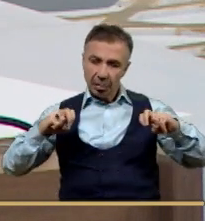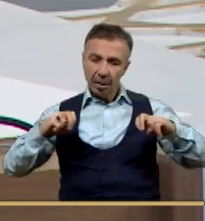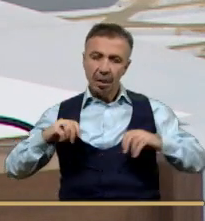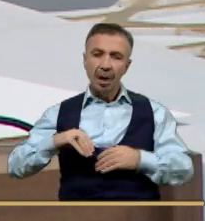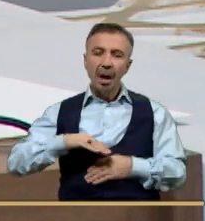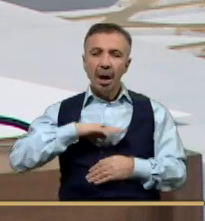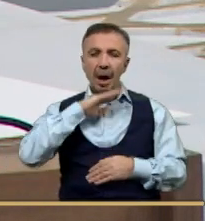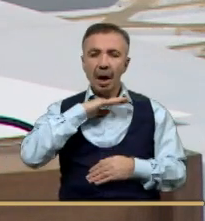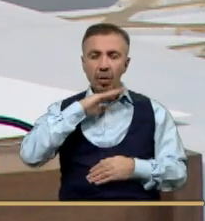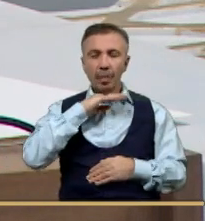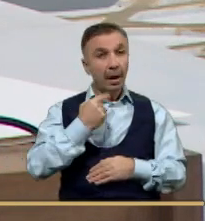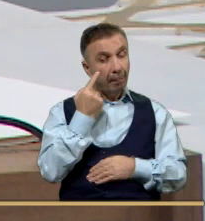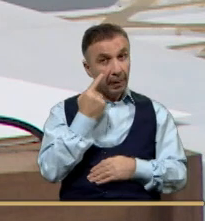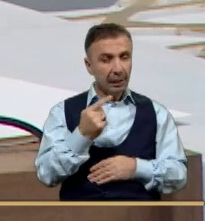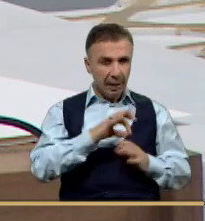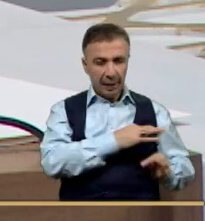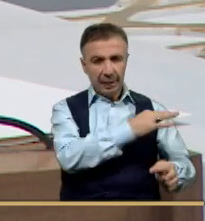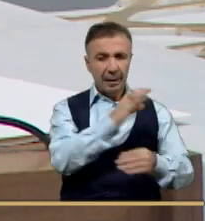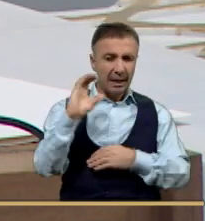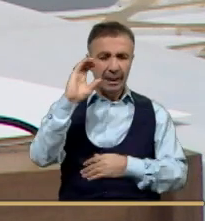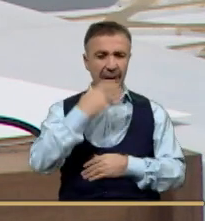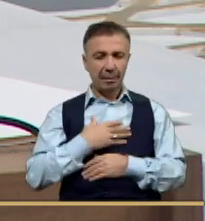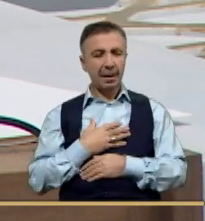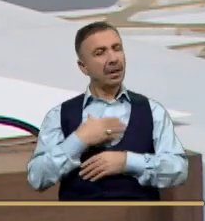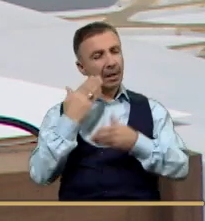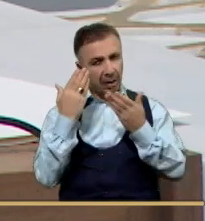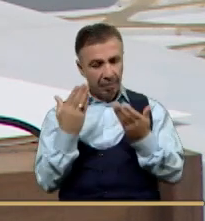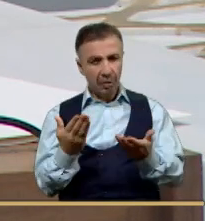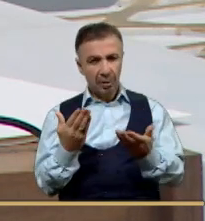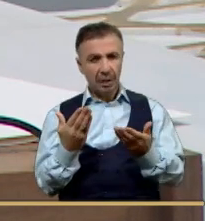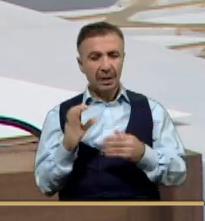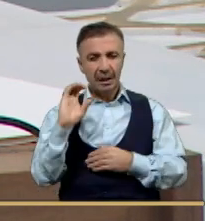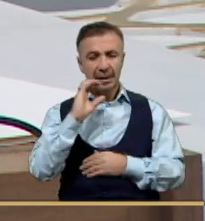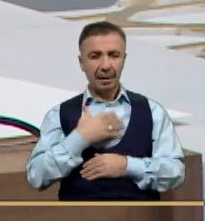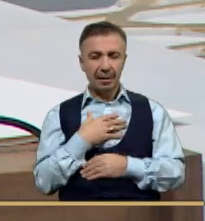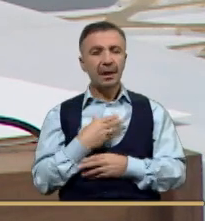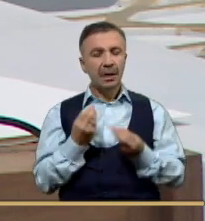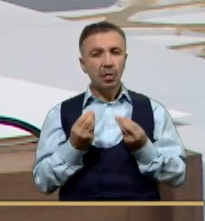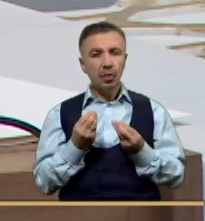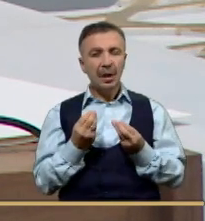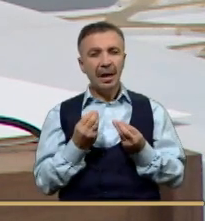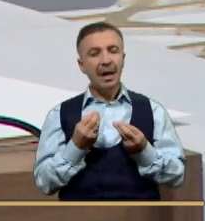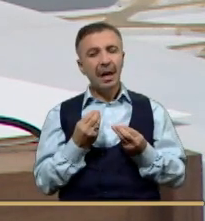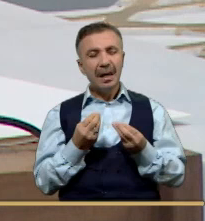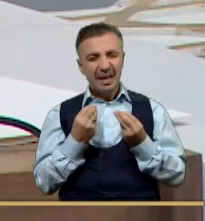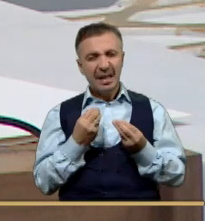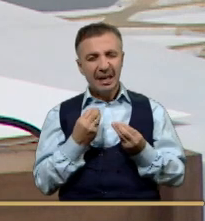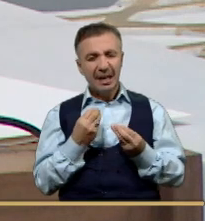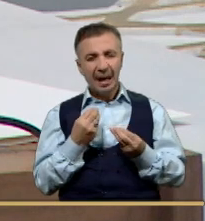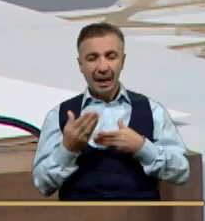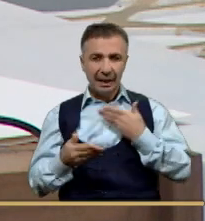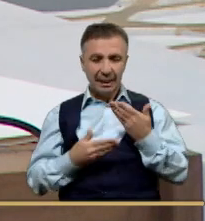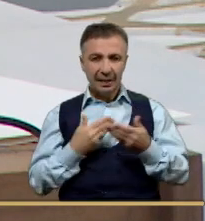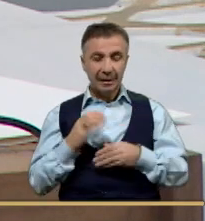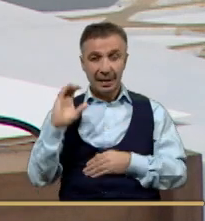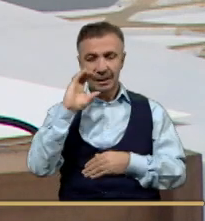ki insanlar İslam'a giriyorlar ki İslam güzel tanıtılırsa İnsanlar İslam'a